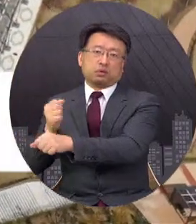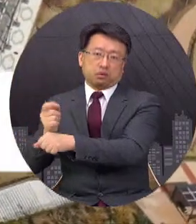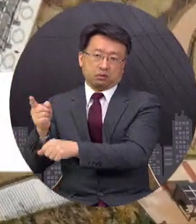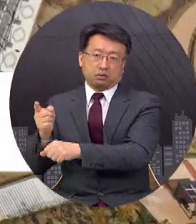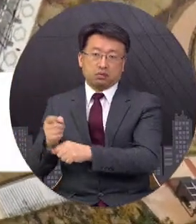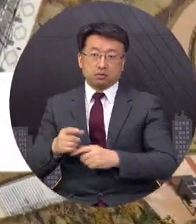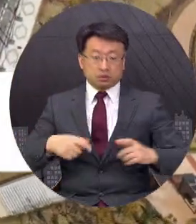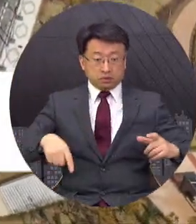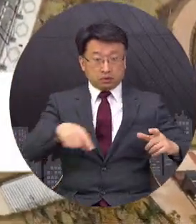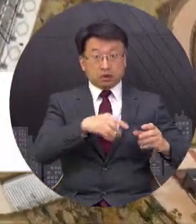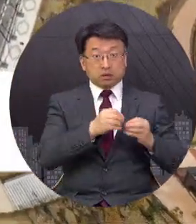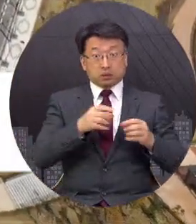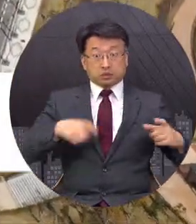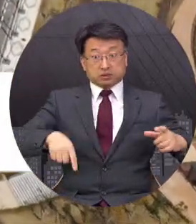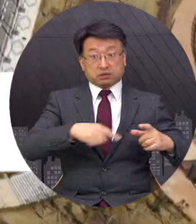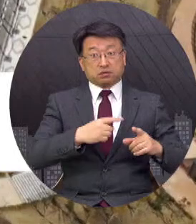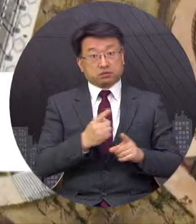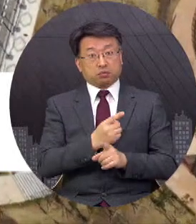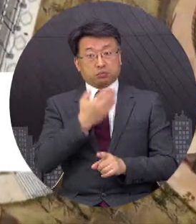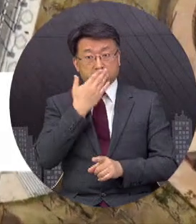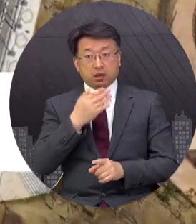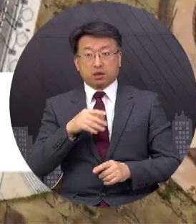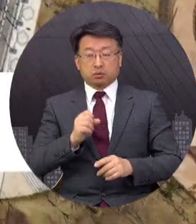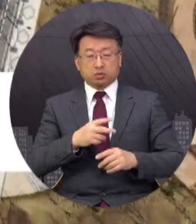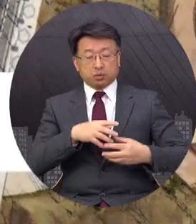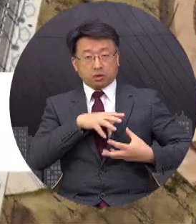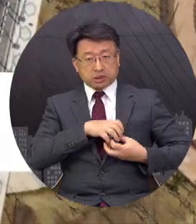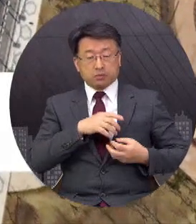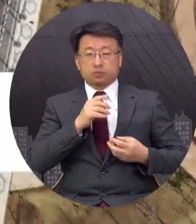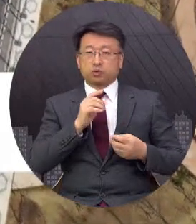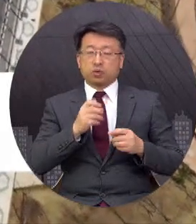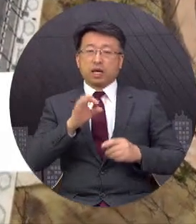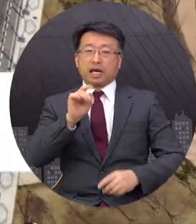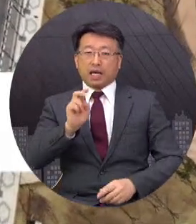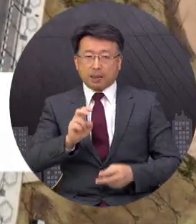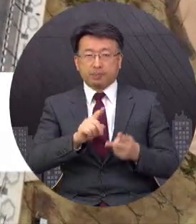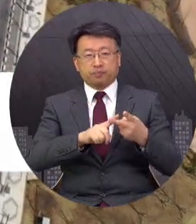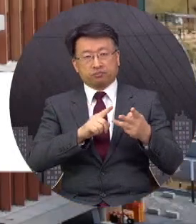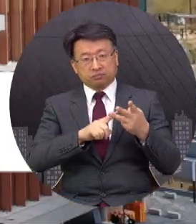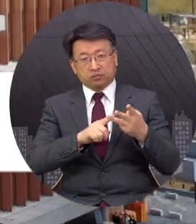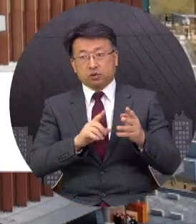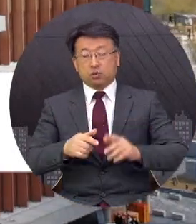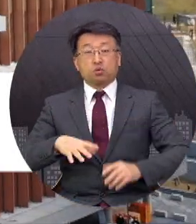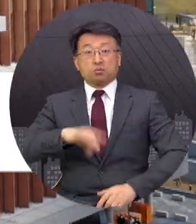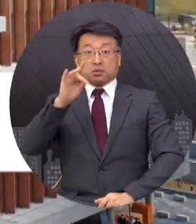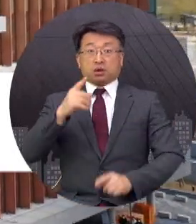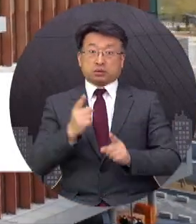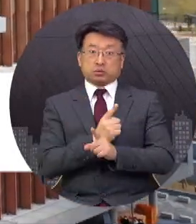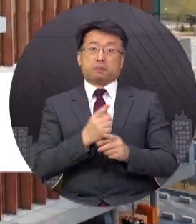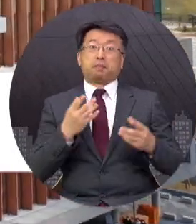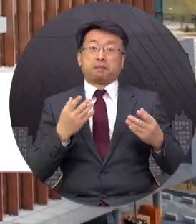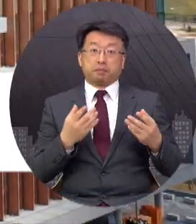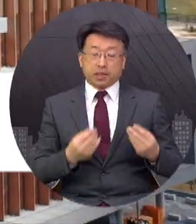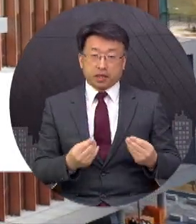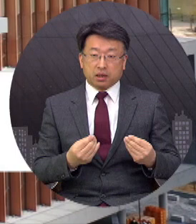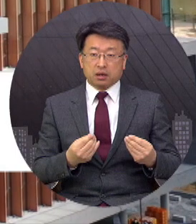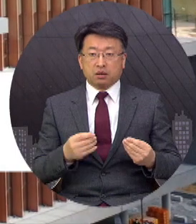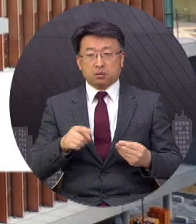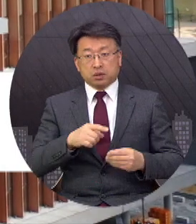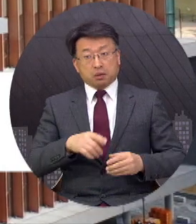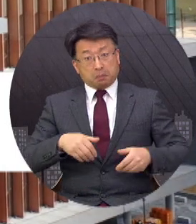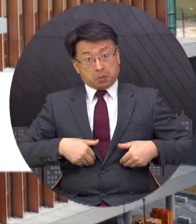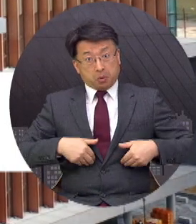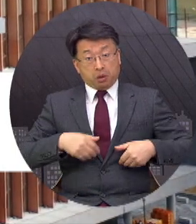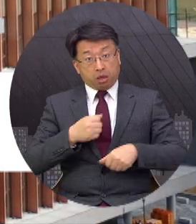내에서 해소할 수 있는 심뇌혈관 질환 환자라든지 암 환자는 저희가 먼저 치료를 하고 저희가